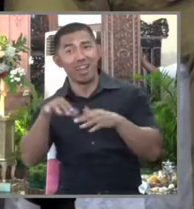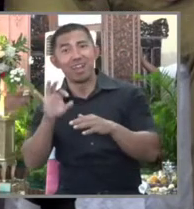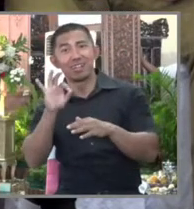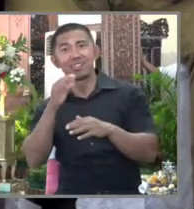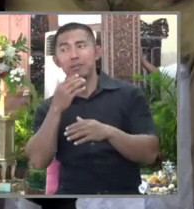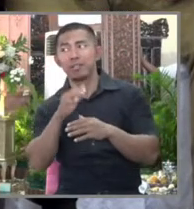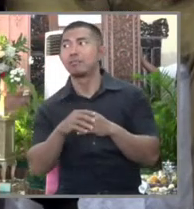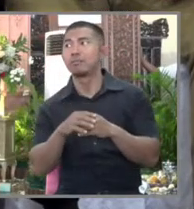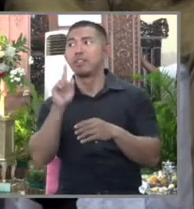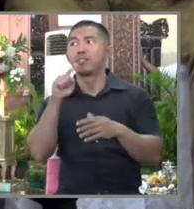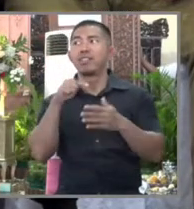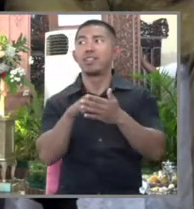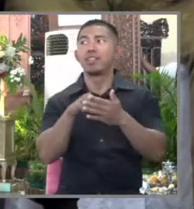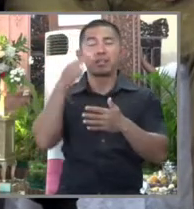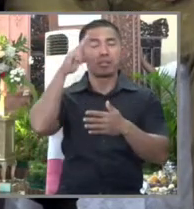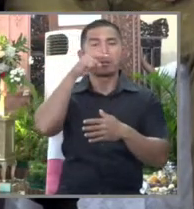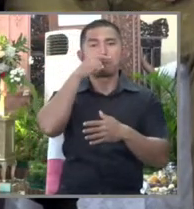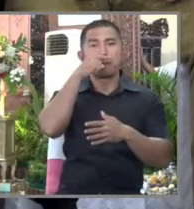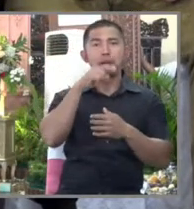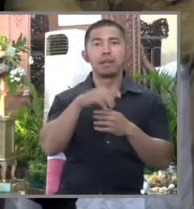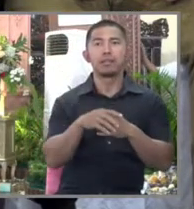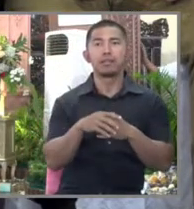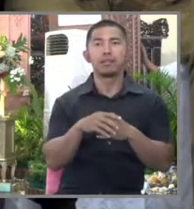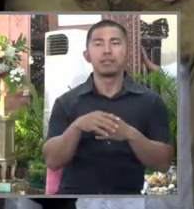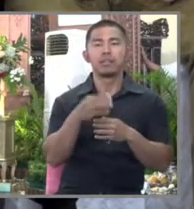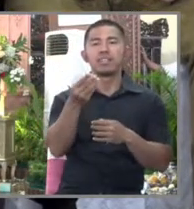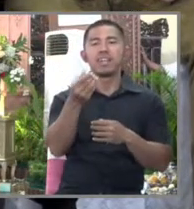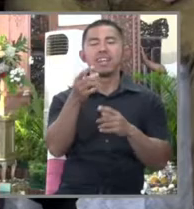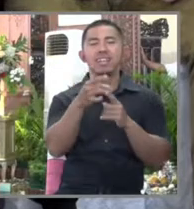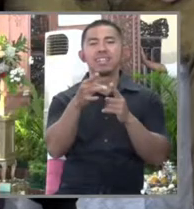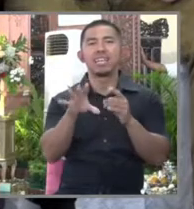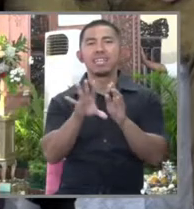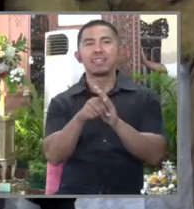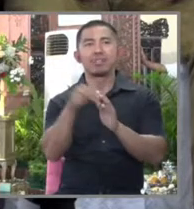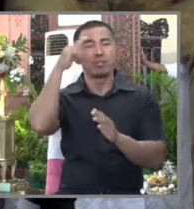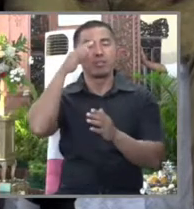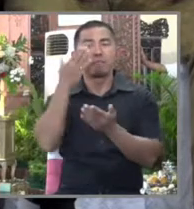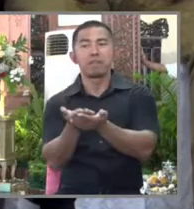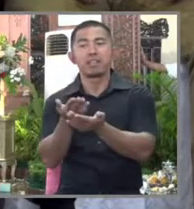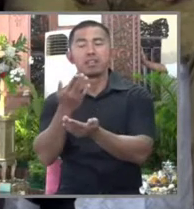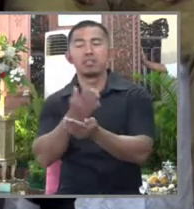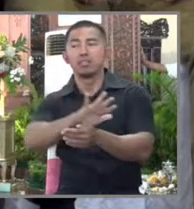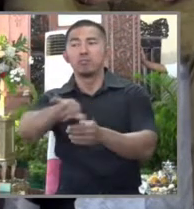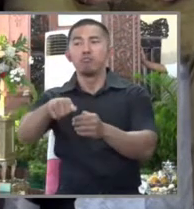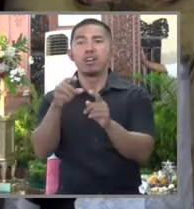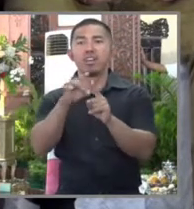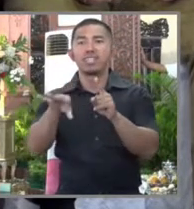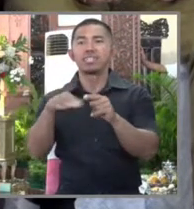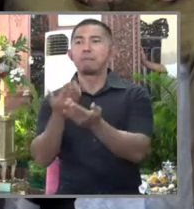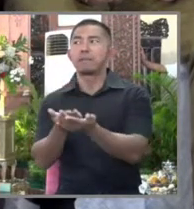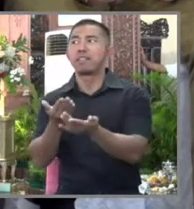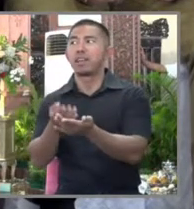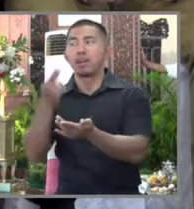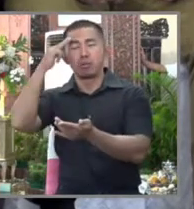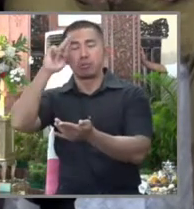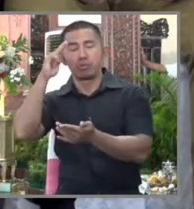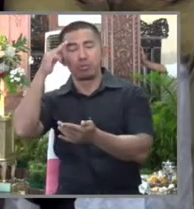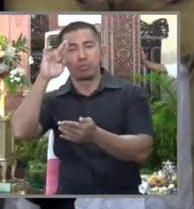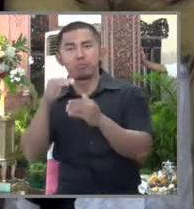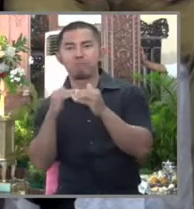cukup? Satu lagi tambahan lupa Bapak, untuk dana desa kami mohon nanti setiap desa mohon untuk supaya lebih